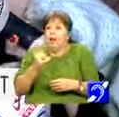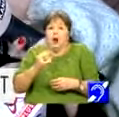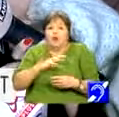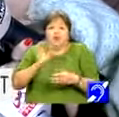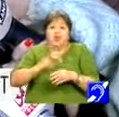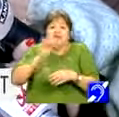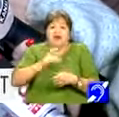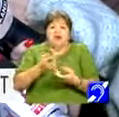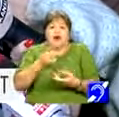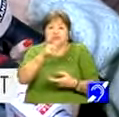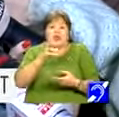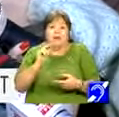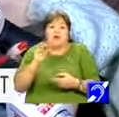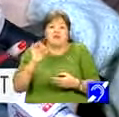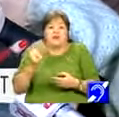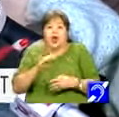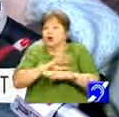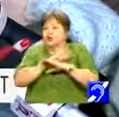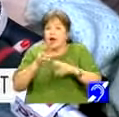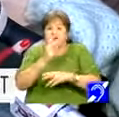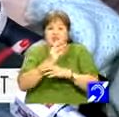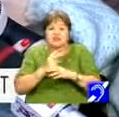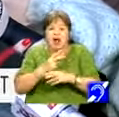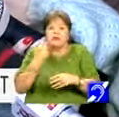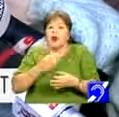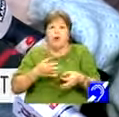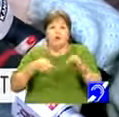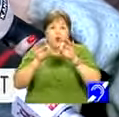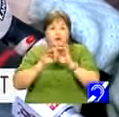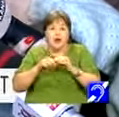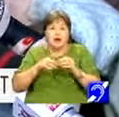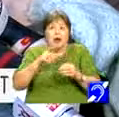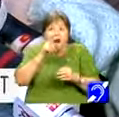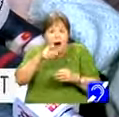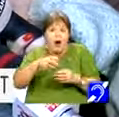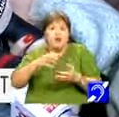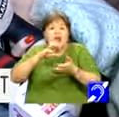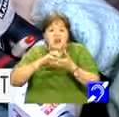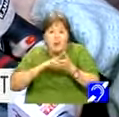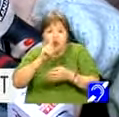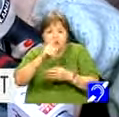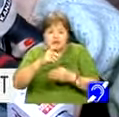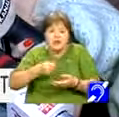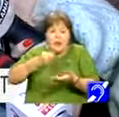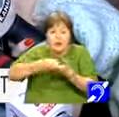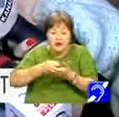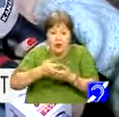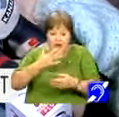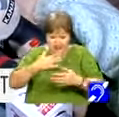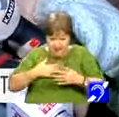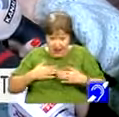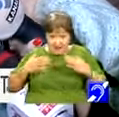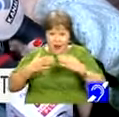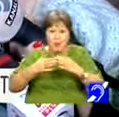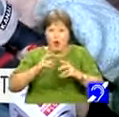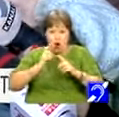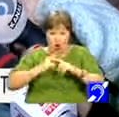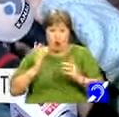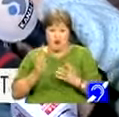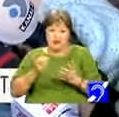țările din civilizate au o asemenea taxarea luxului vrei act teste în plus